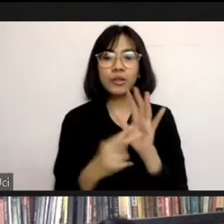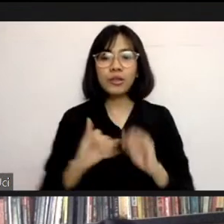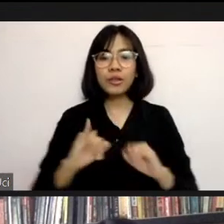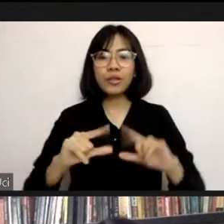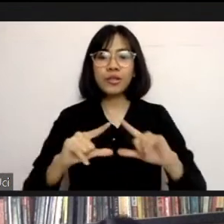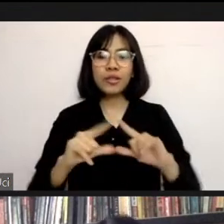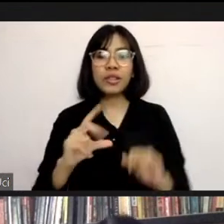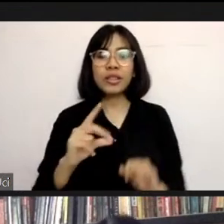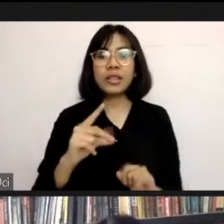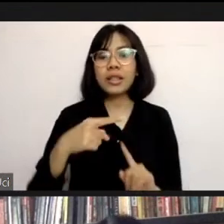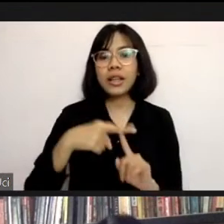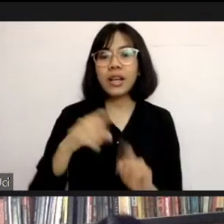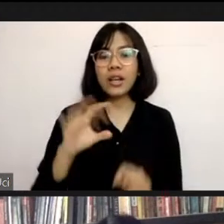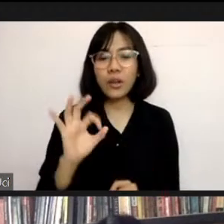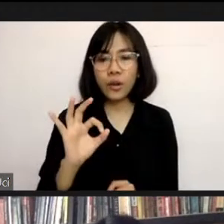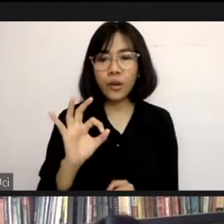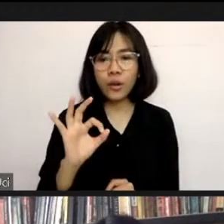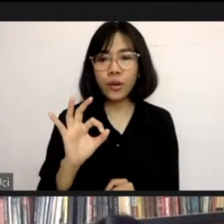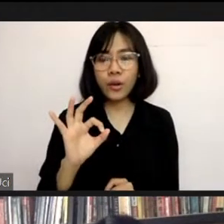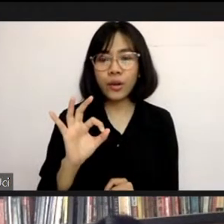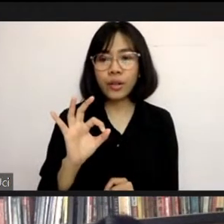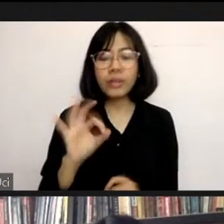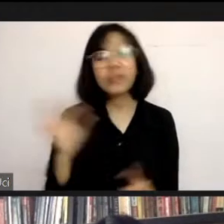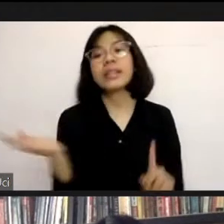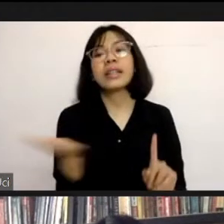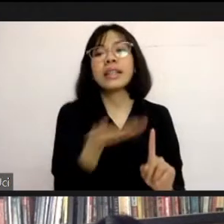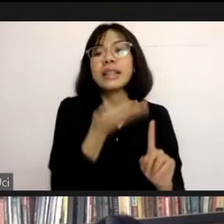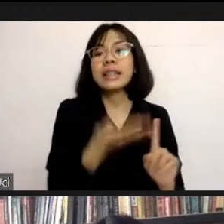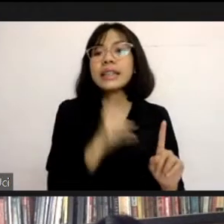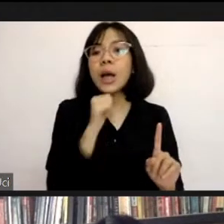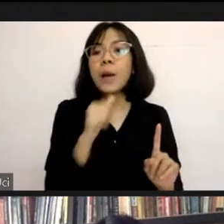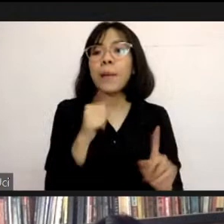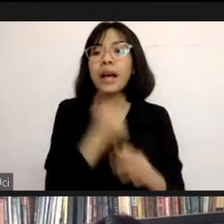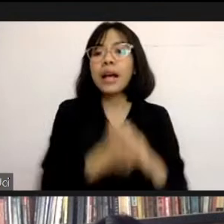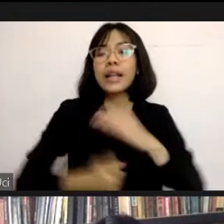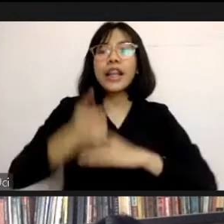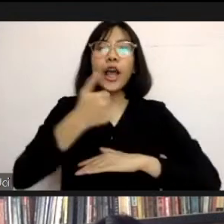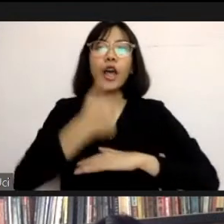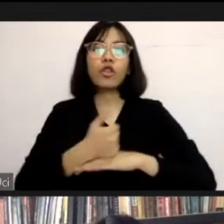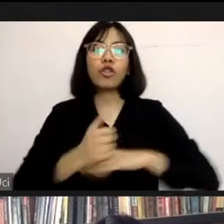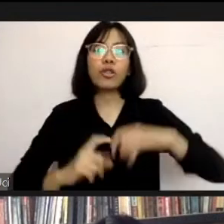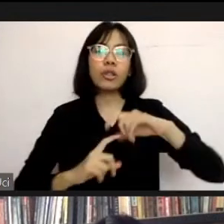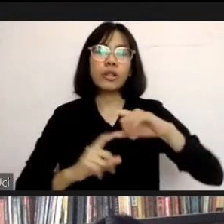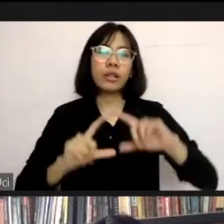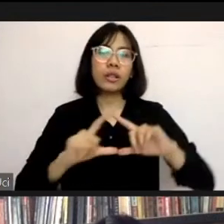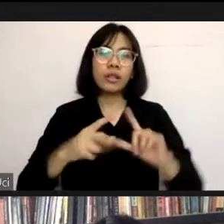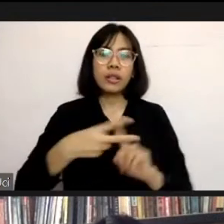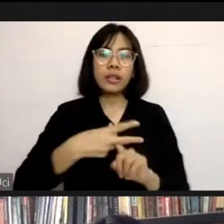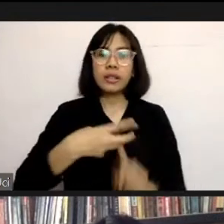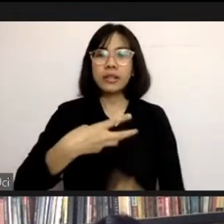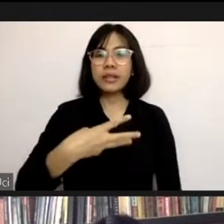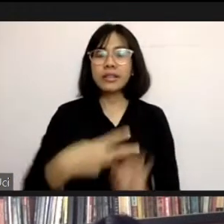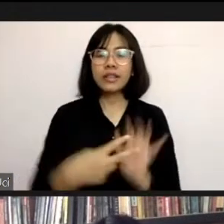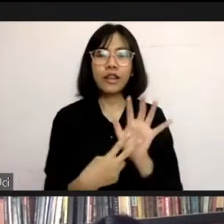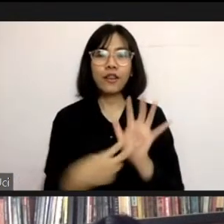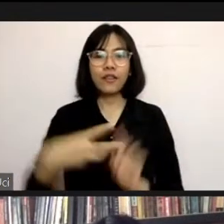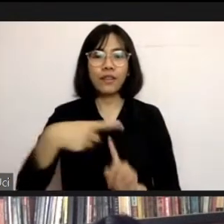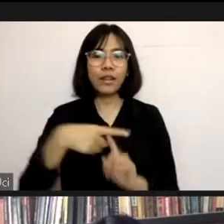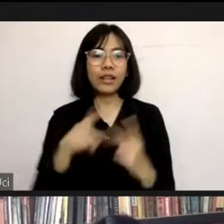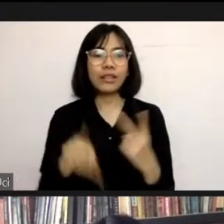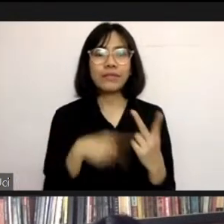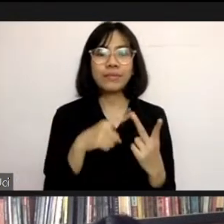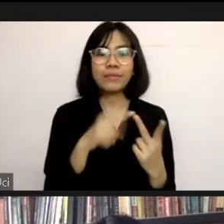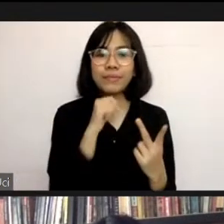hadir. Mas Damar Juniarto adalah Direktur Eksekutif SafeNet. Kemudian yang kedua ada Mbak Alfiani